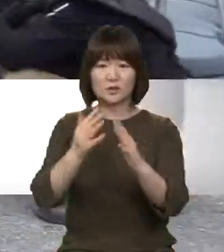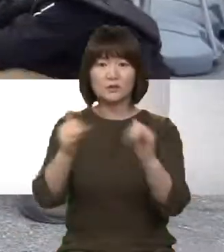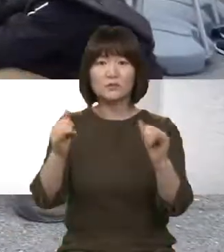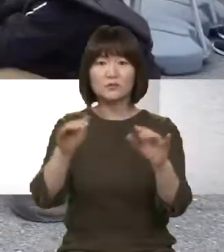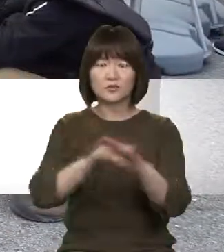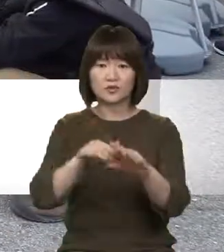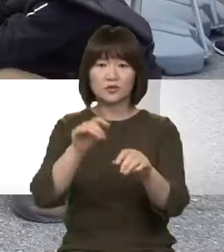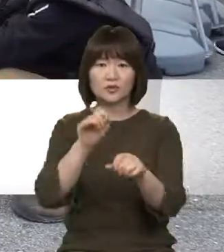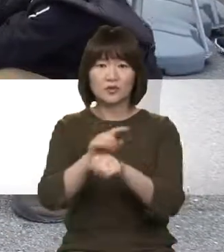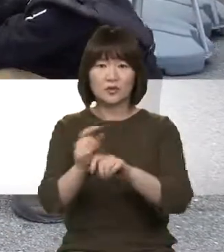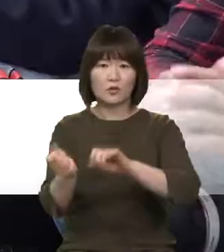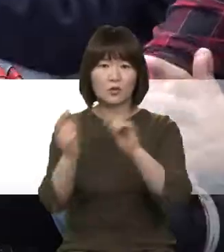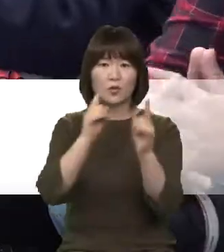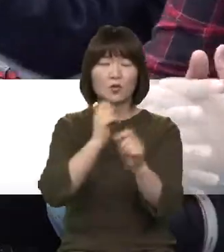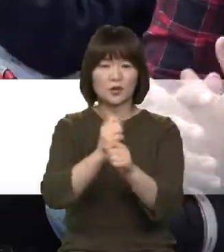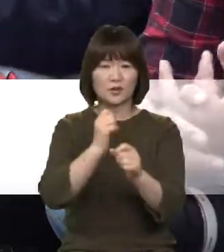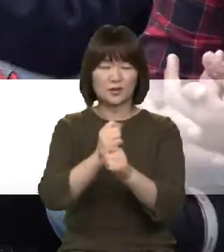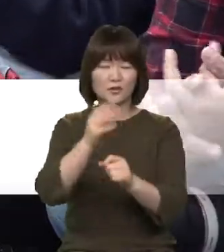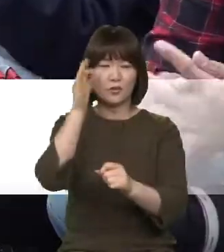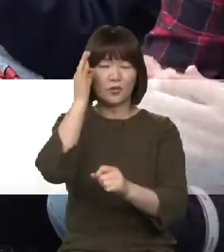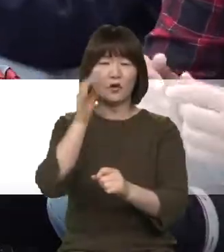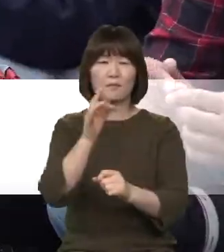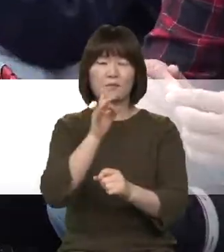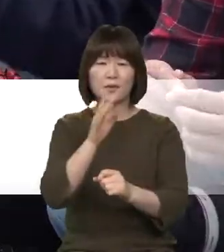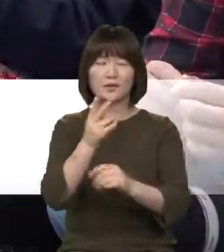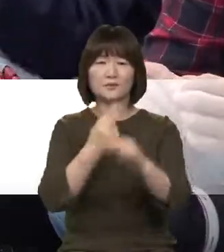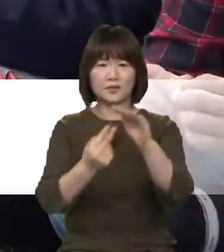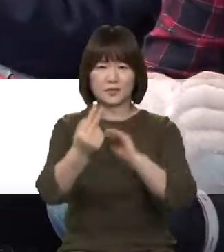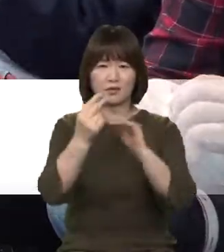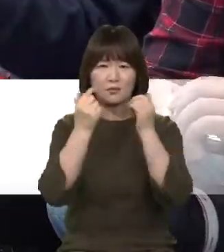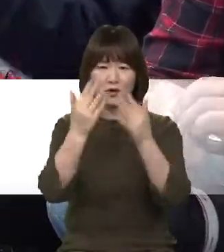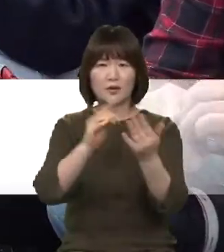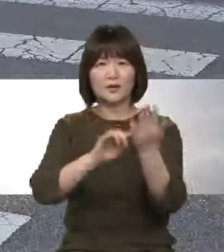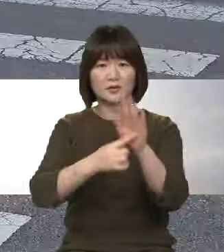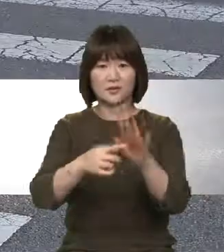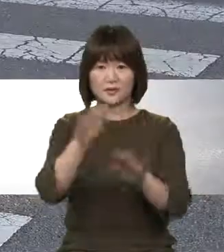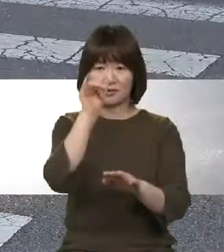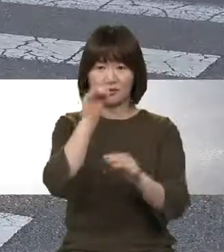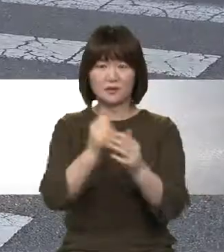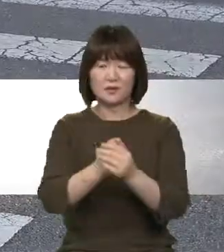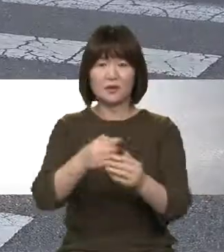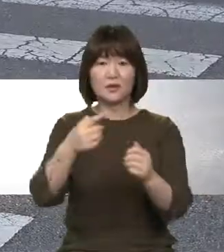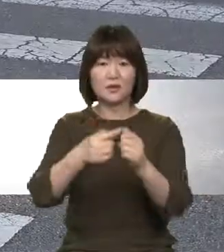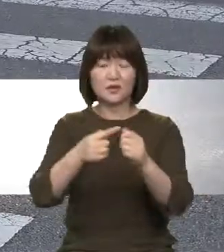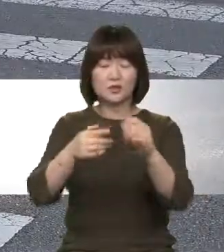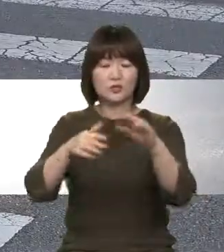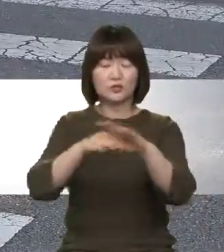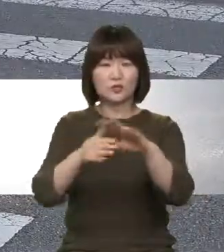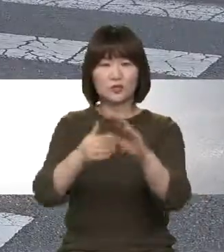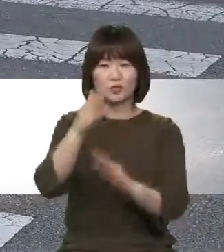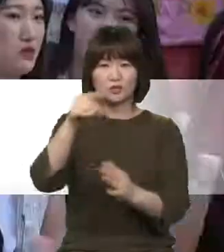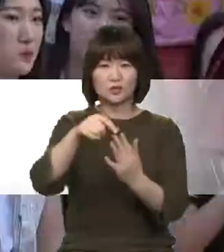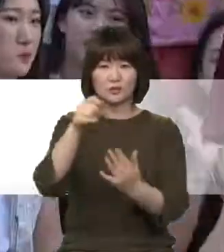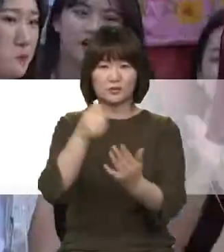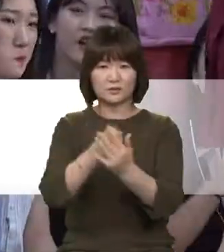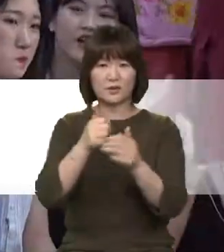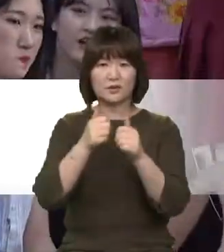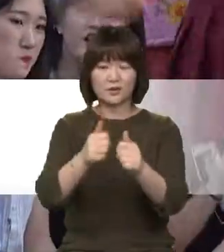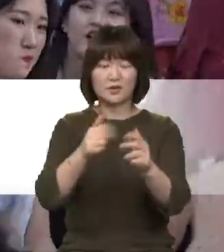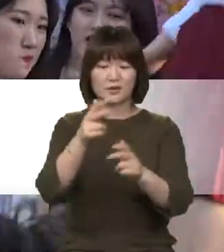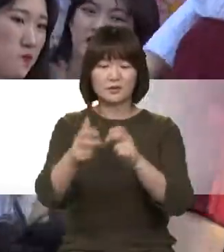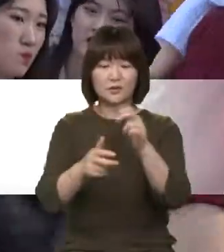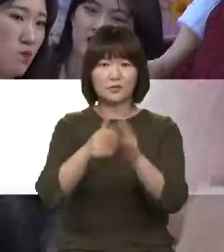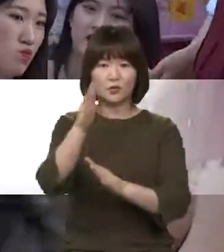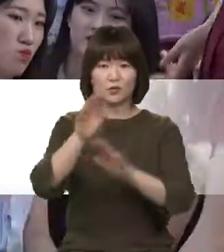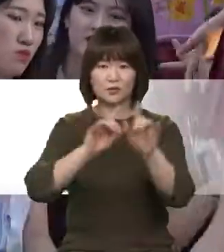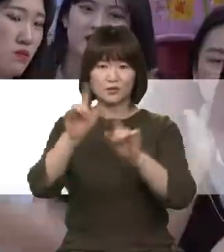회복이라는 포항 원 의 문화도시 비전을 명확하게 제시했습니다 포항시 낸 제 1차 문화도시로 선정됨에 따라